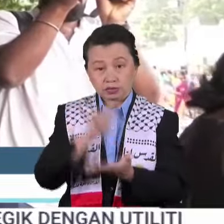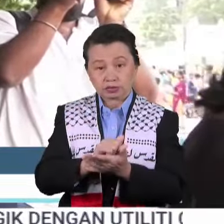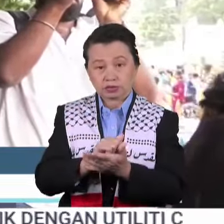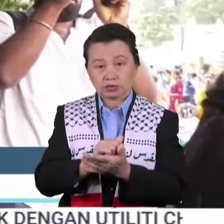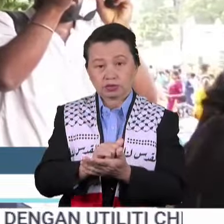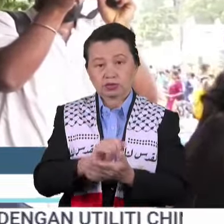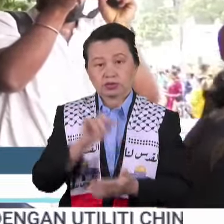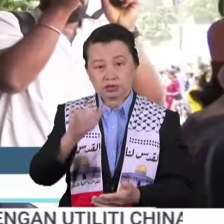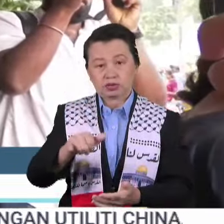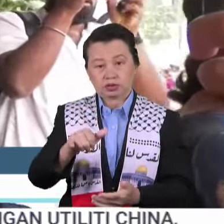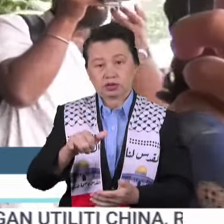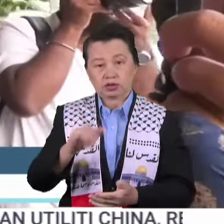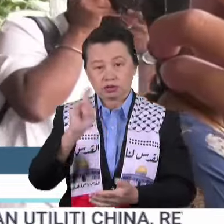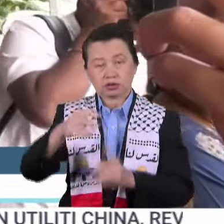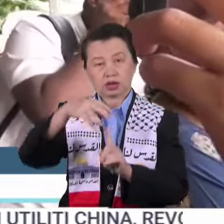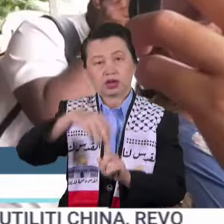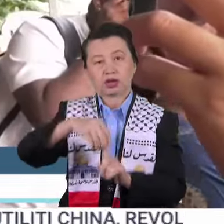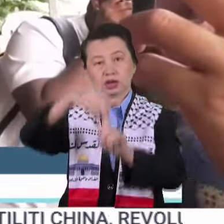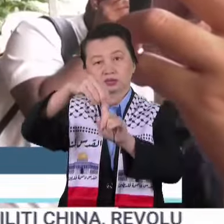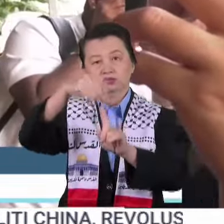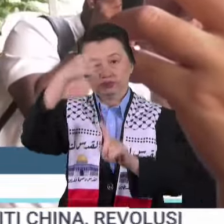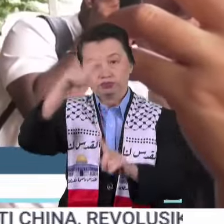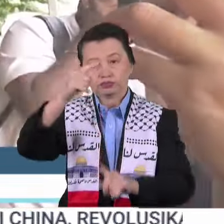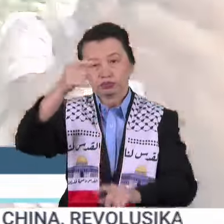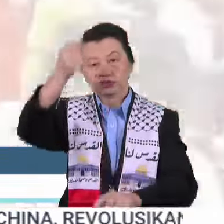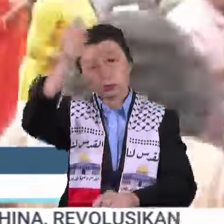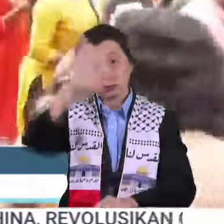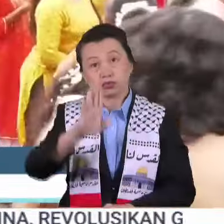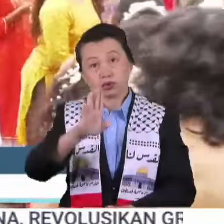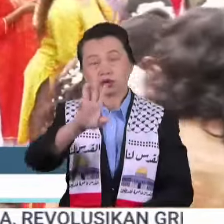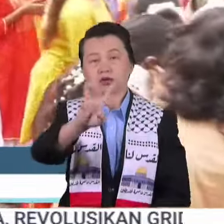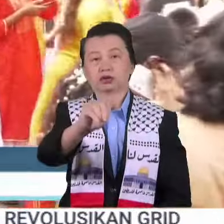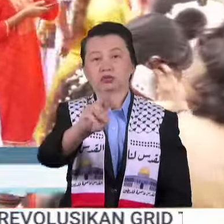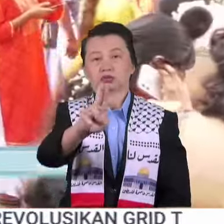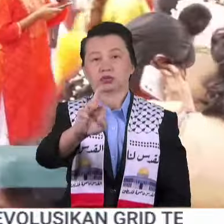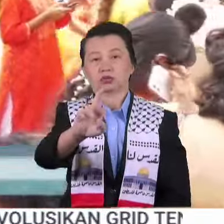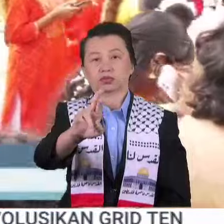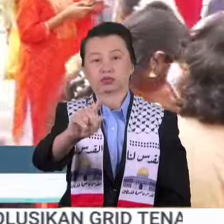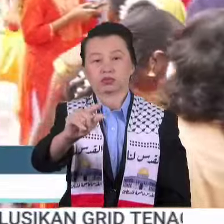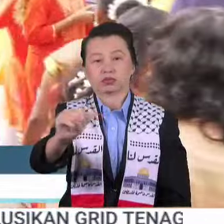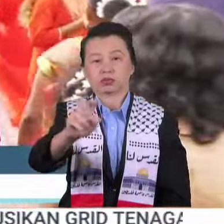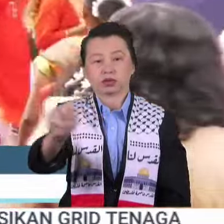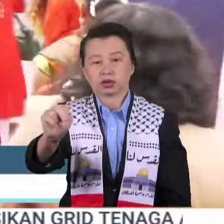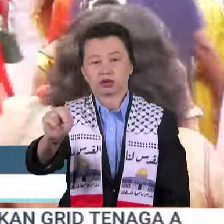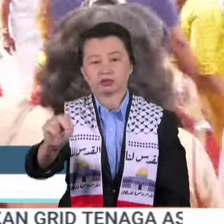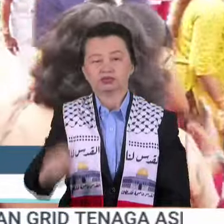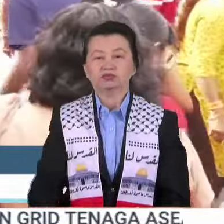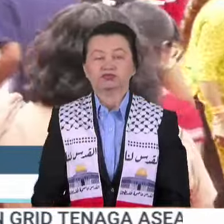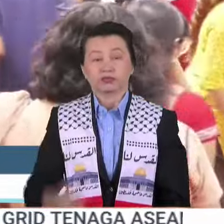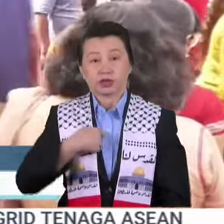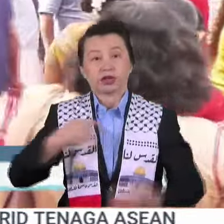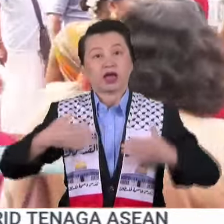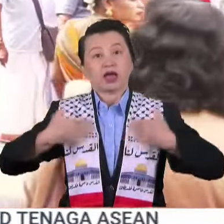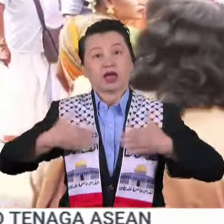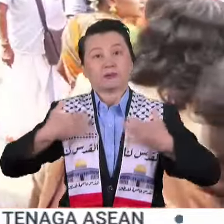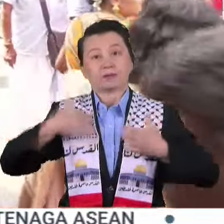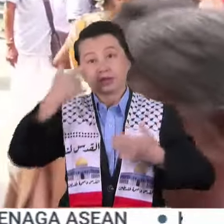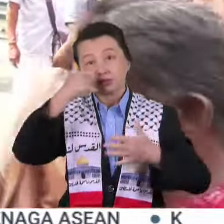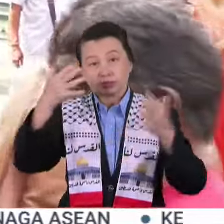untuk dia memang hari khas untuk Tuhan Muruga. Saya achieve untuk tahun ni dah beli rumah,